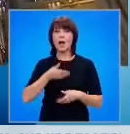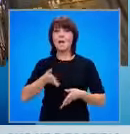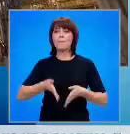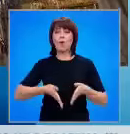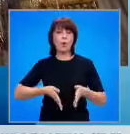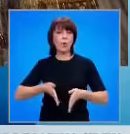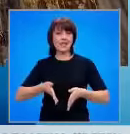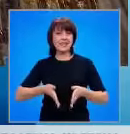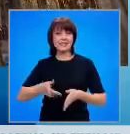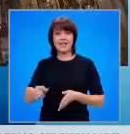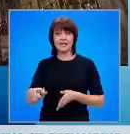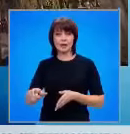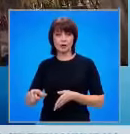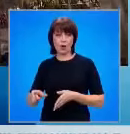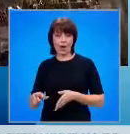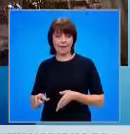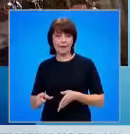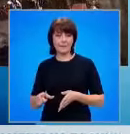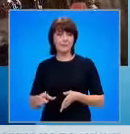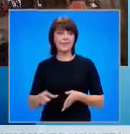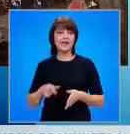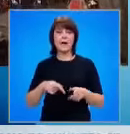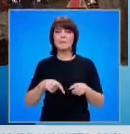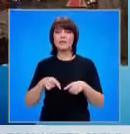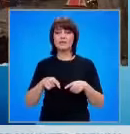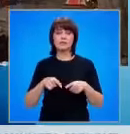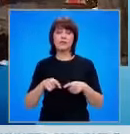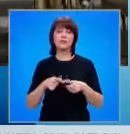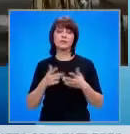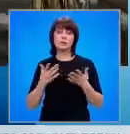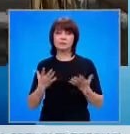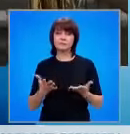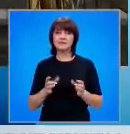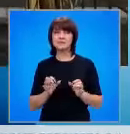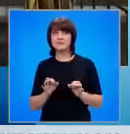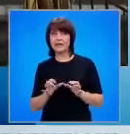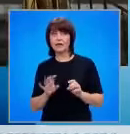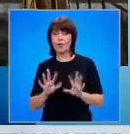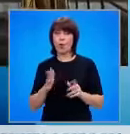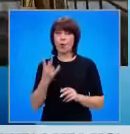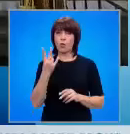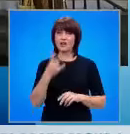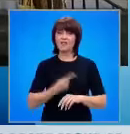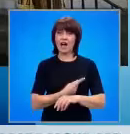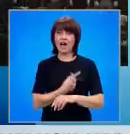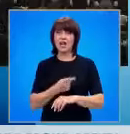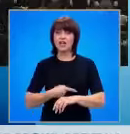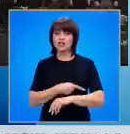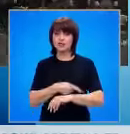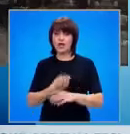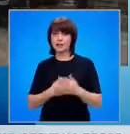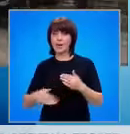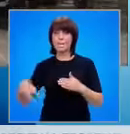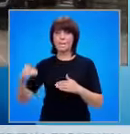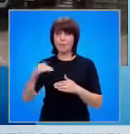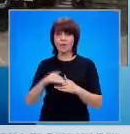да са тук и към този час и придвижването продължава да изисква поне средно 2 часа повече, отколкото обикновено, за да достигне